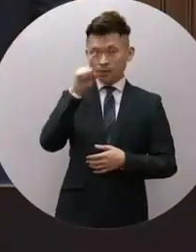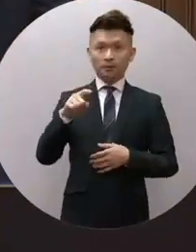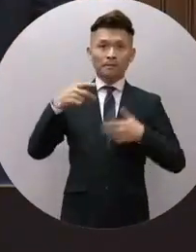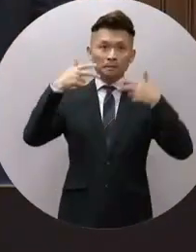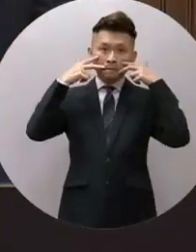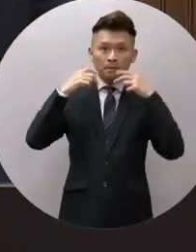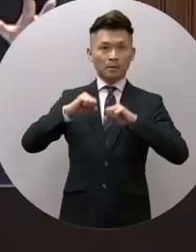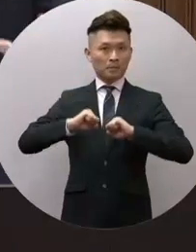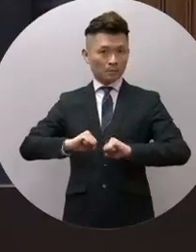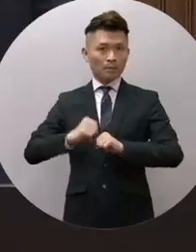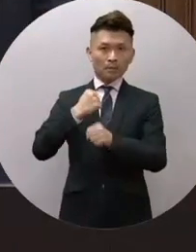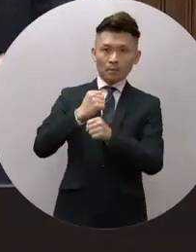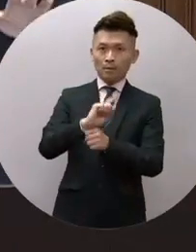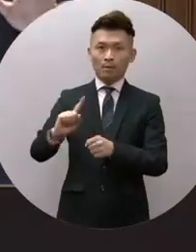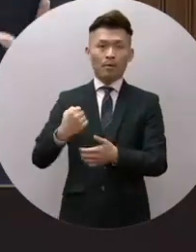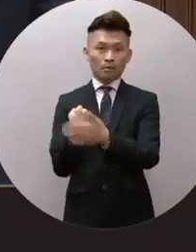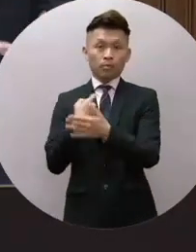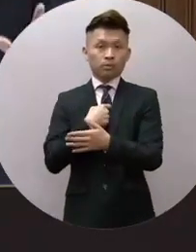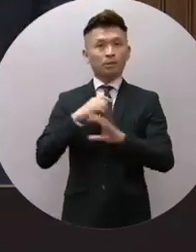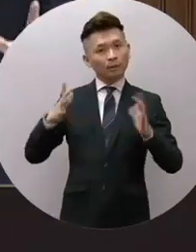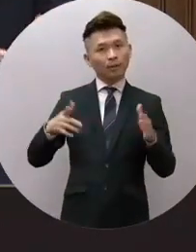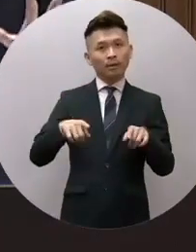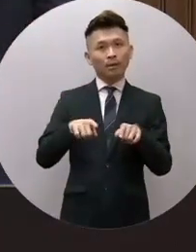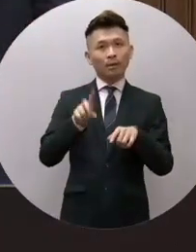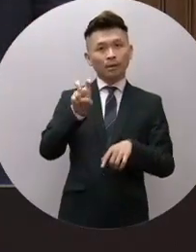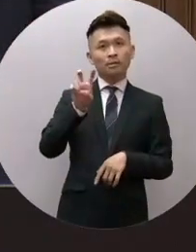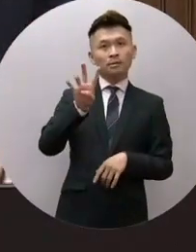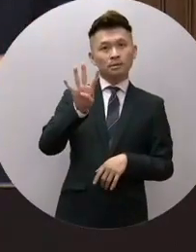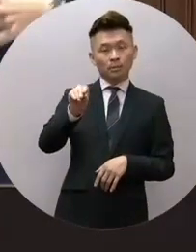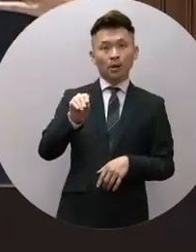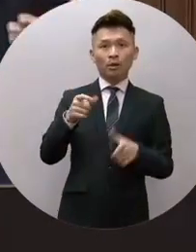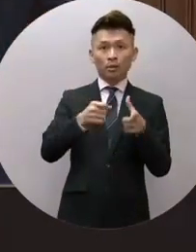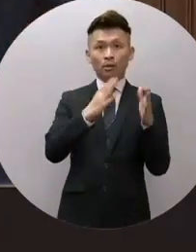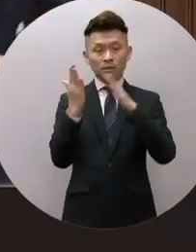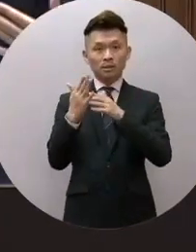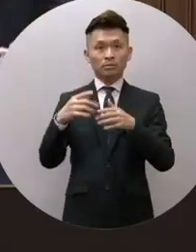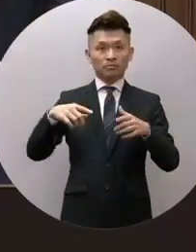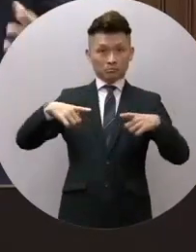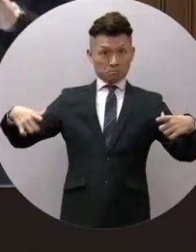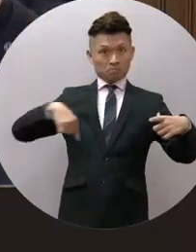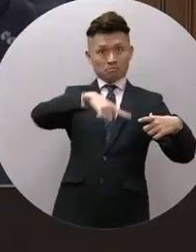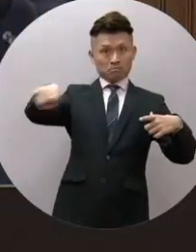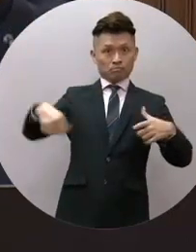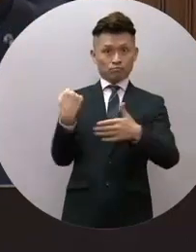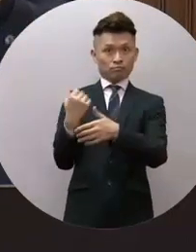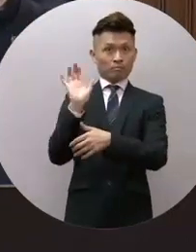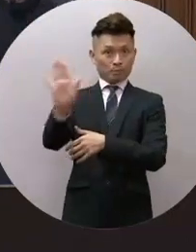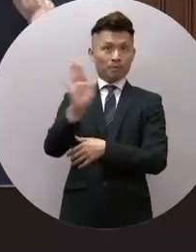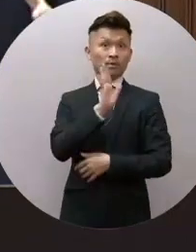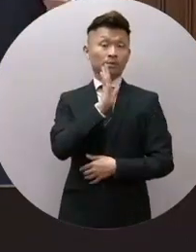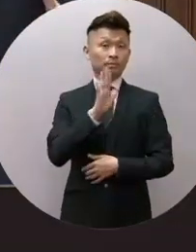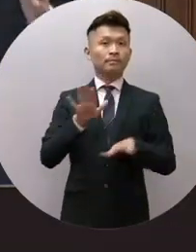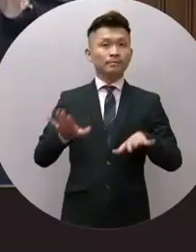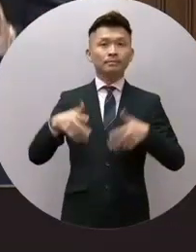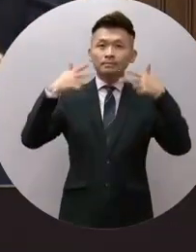障原住民的生存，所以当时呢也划定了大概24万多公顷的土地，让他们保有他们生存的空间。但是随着